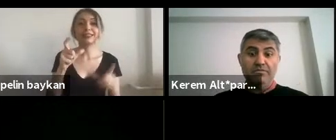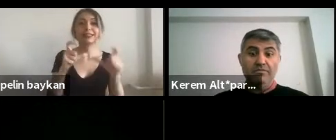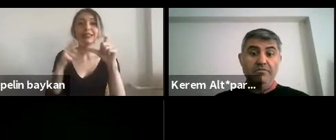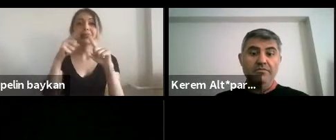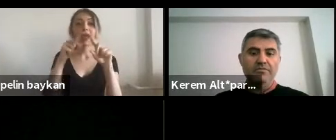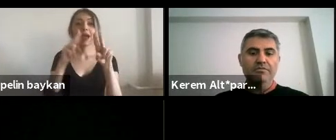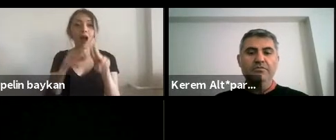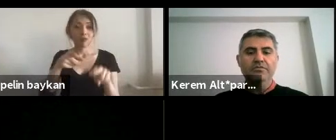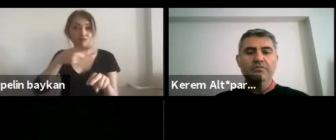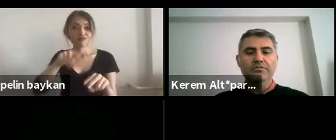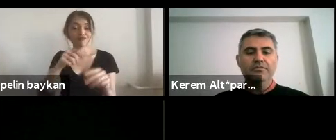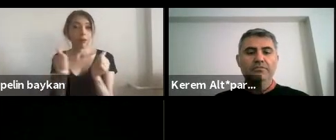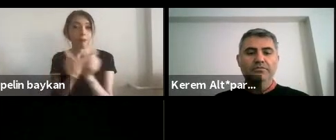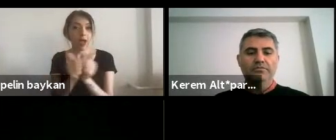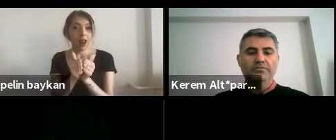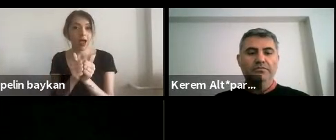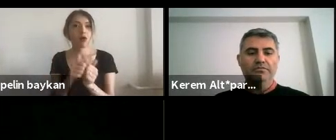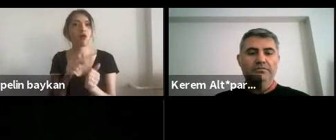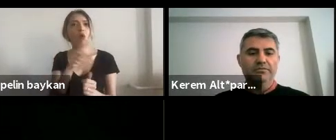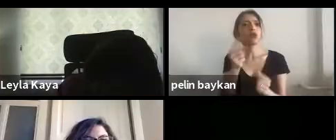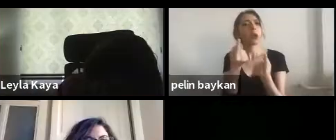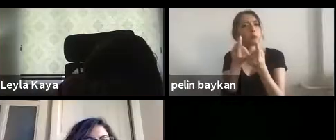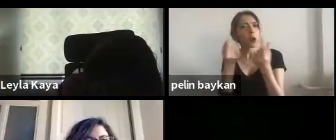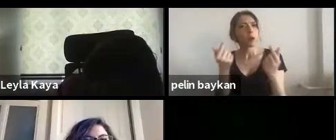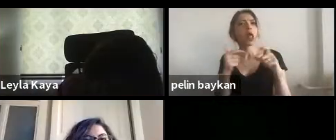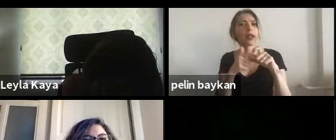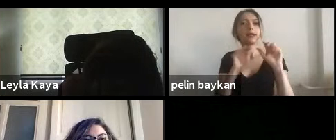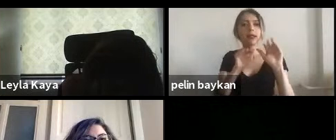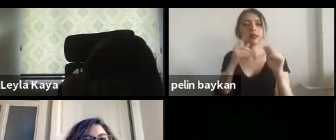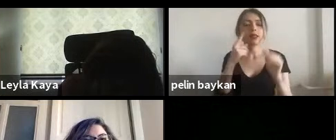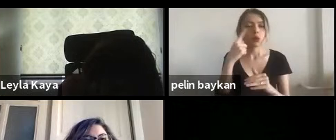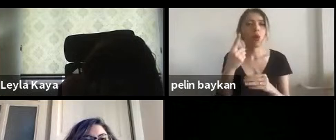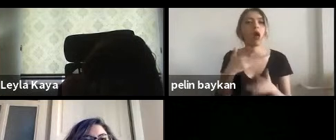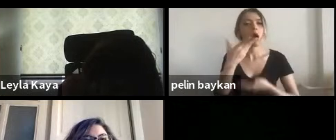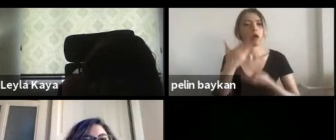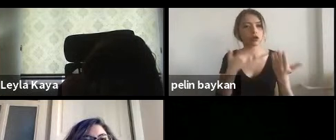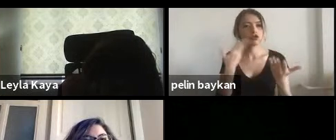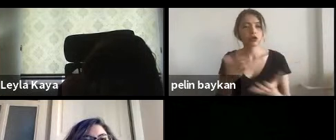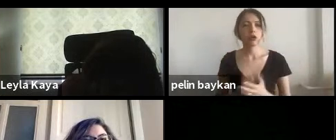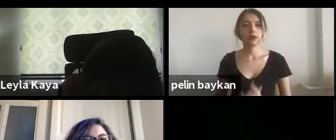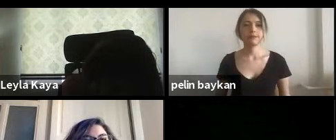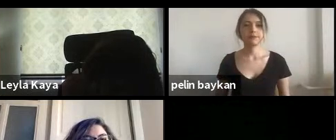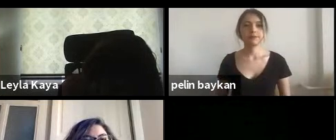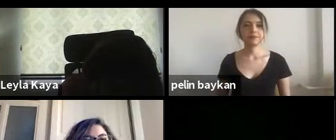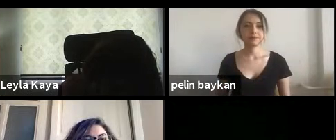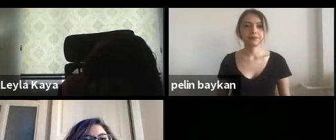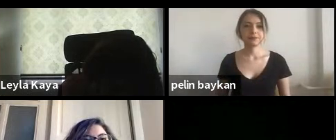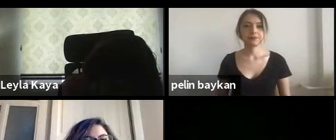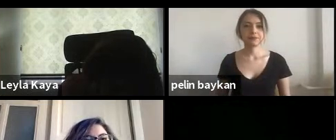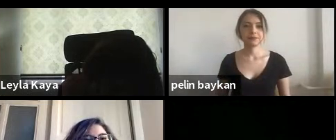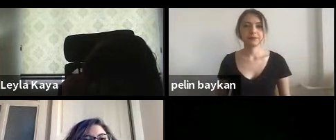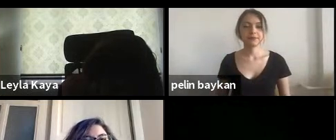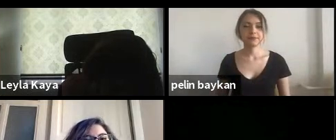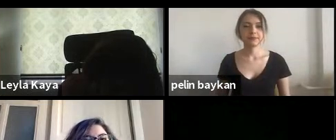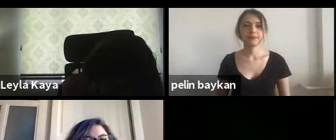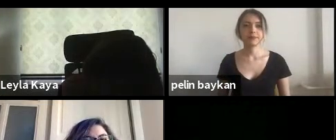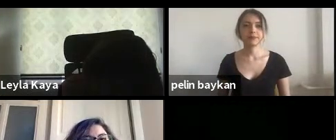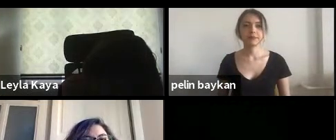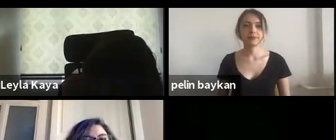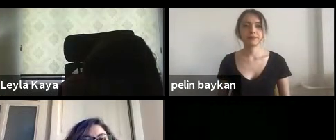zaten yapıyoruz. Onlar da böylece bahsetmiş olacaklar aslında bu Etkiniz destek